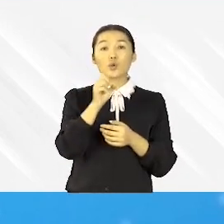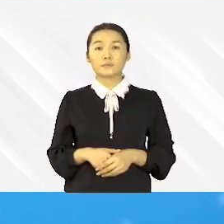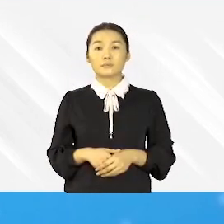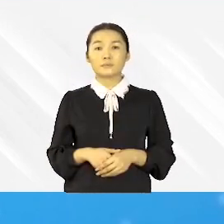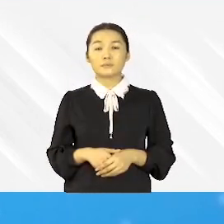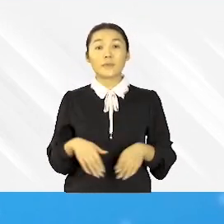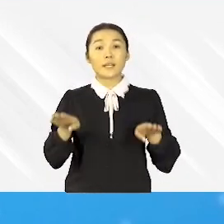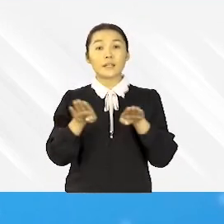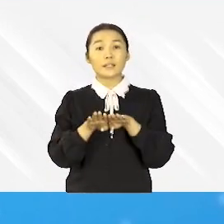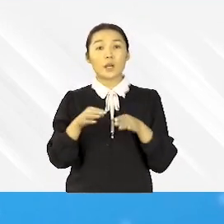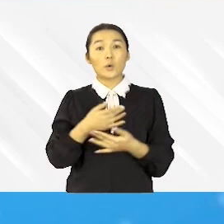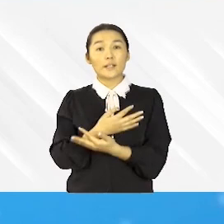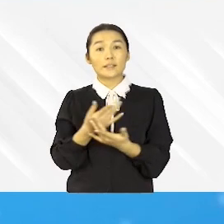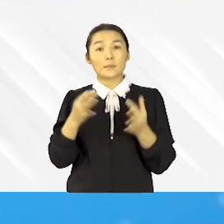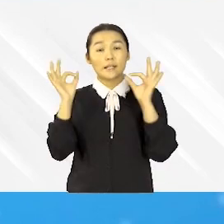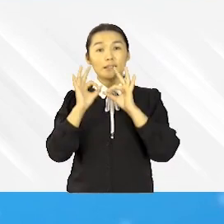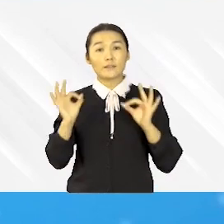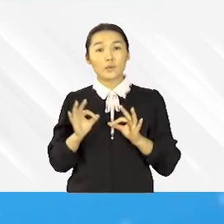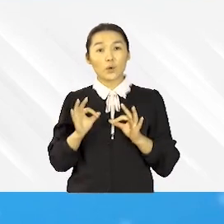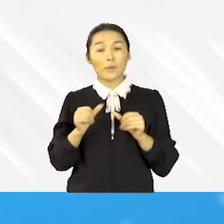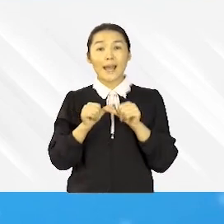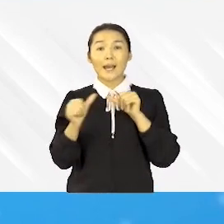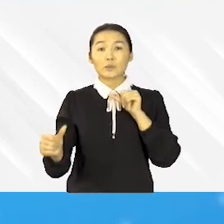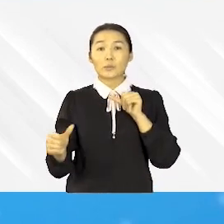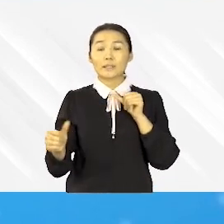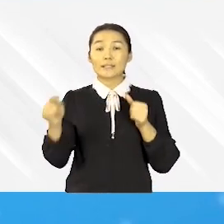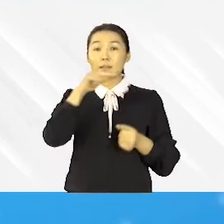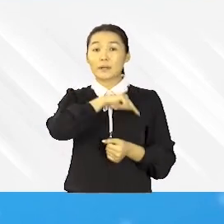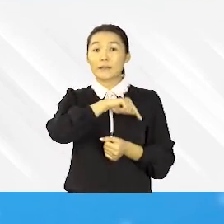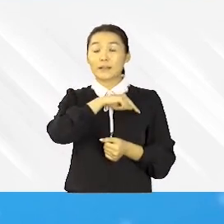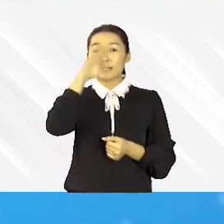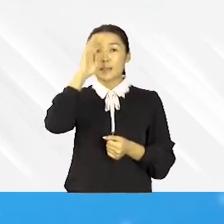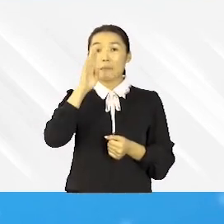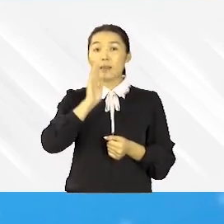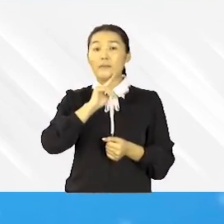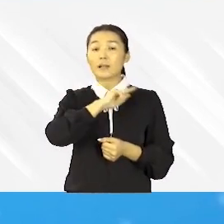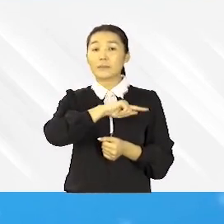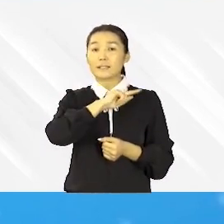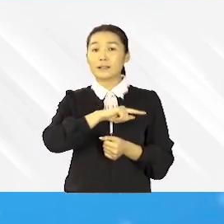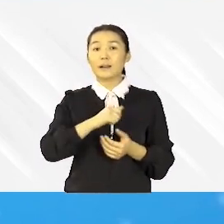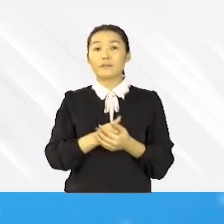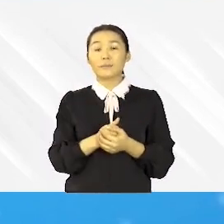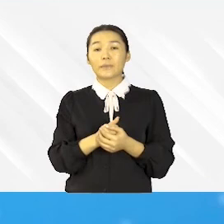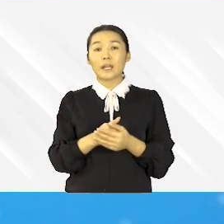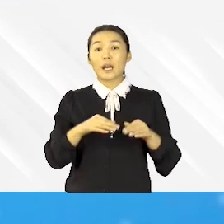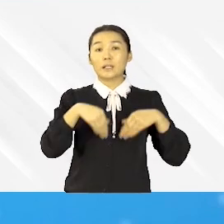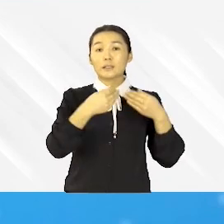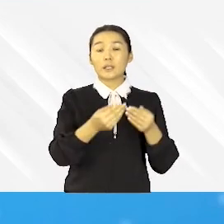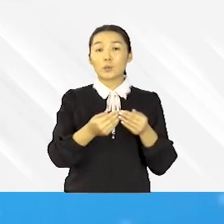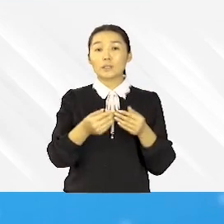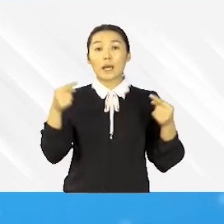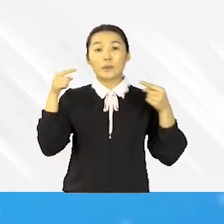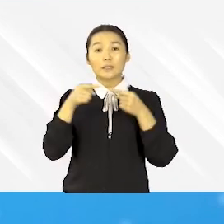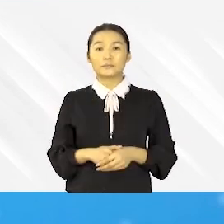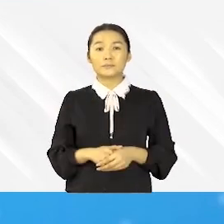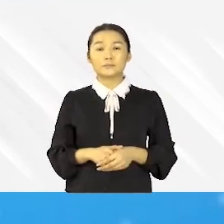крыльев. Такое разнообразие форм, особенностей проявления половых признаков гарантирует определенную жизнестойкость